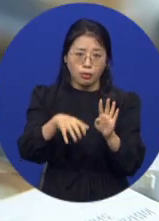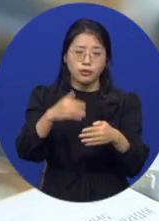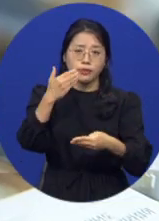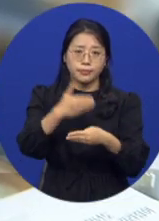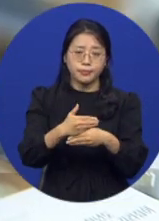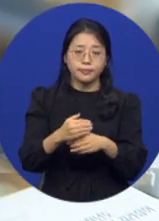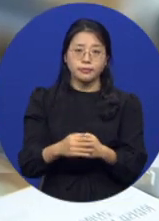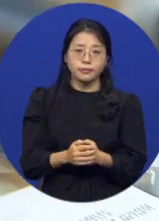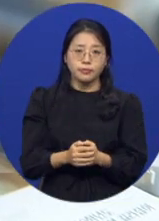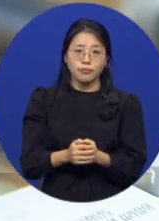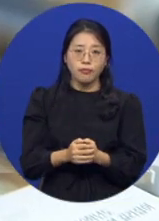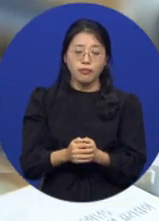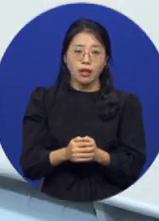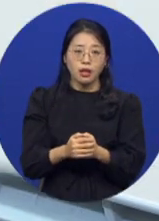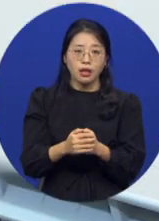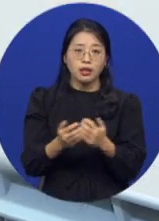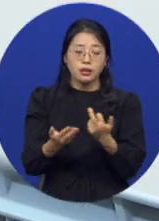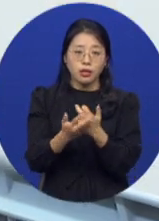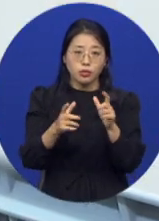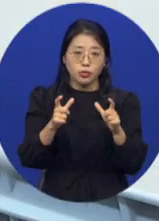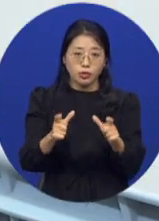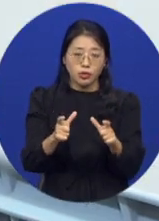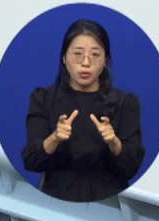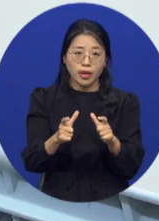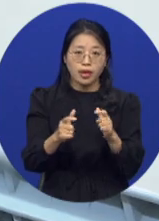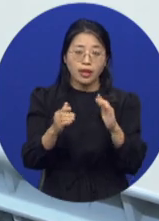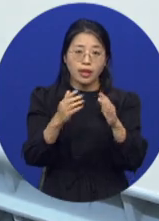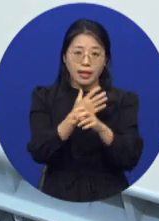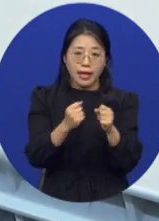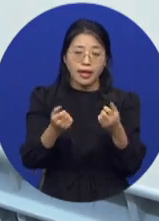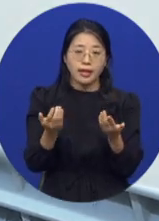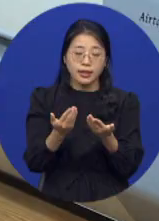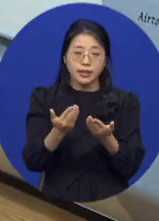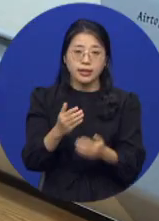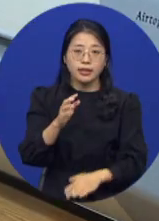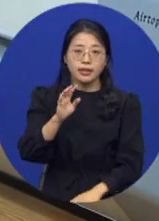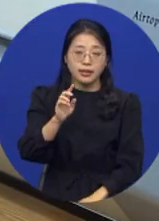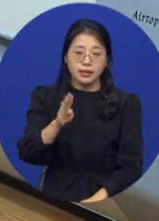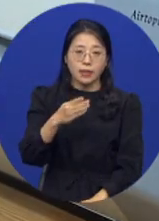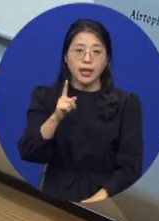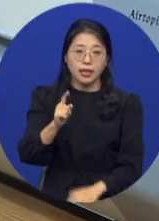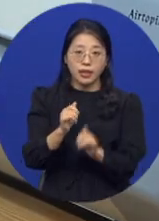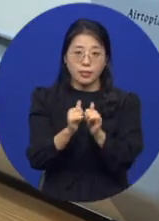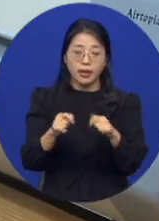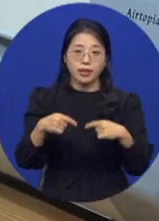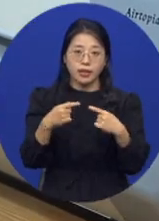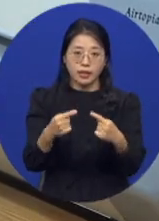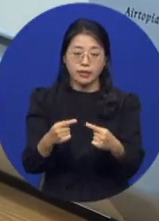이번 파업에는 도내 교육 근무직의 18%인 410명이 참여할 것으로 보입니다.